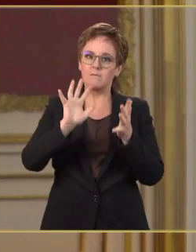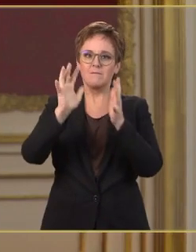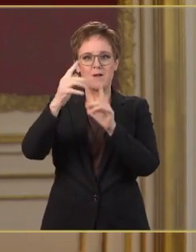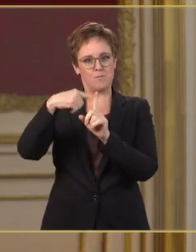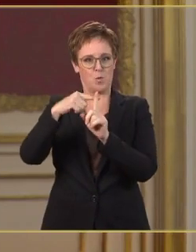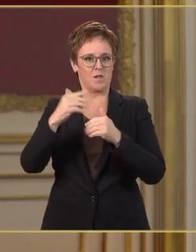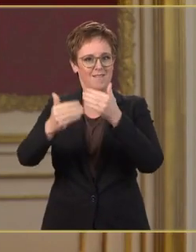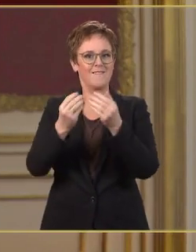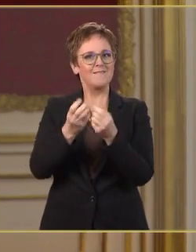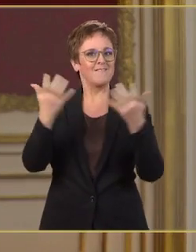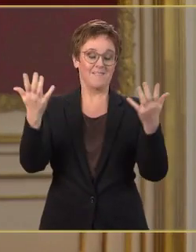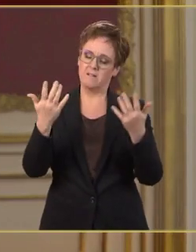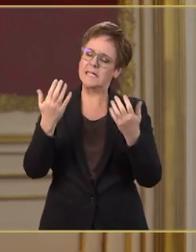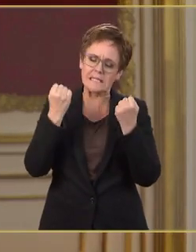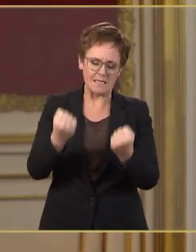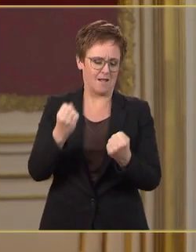überzeugt